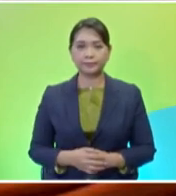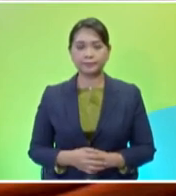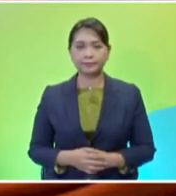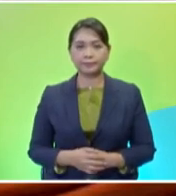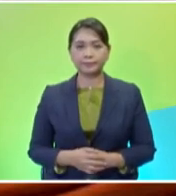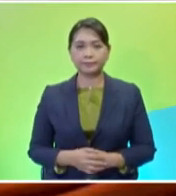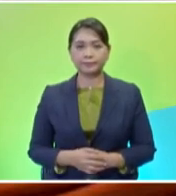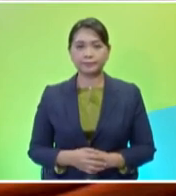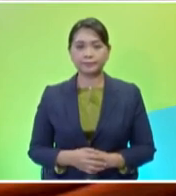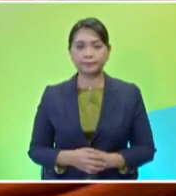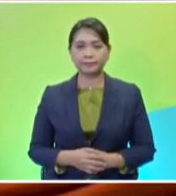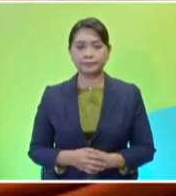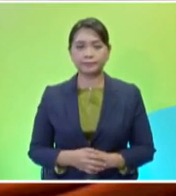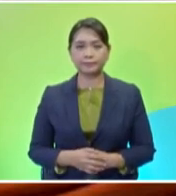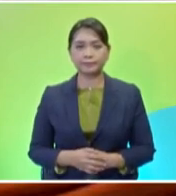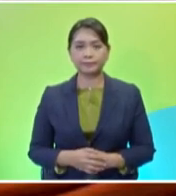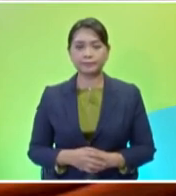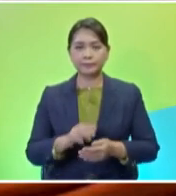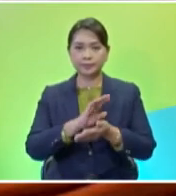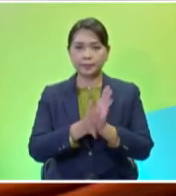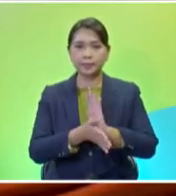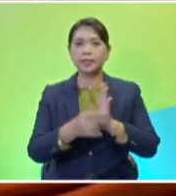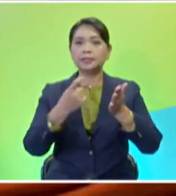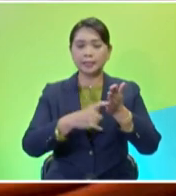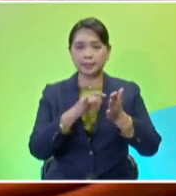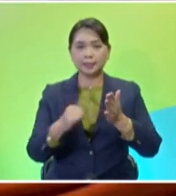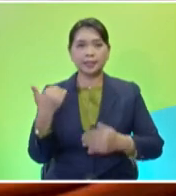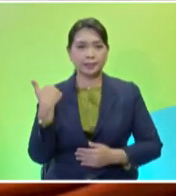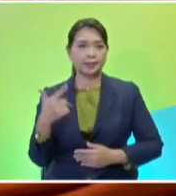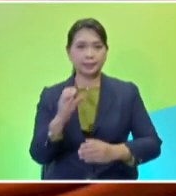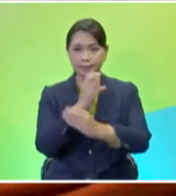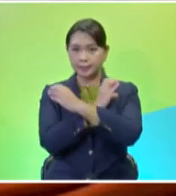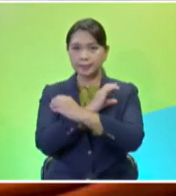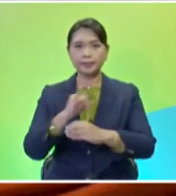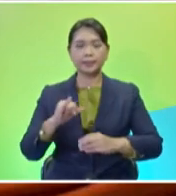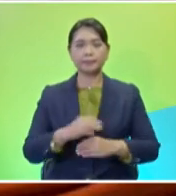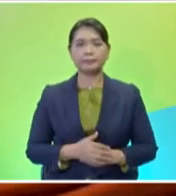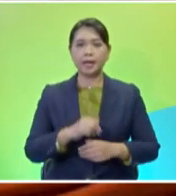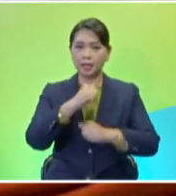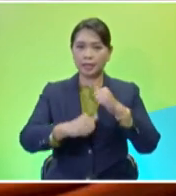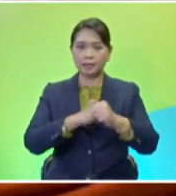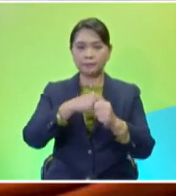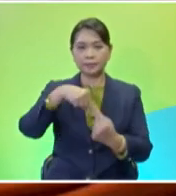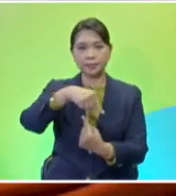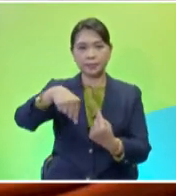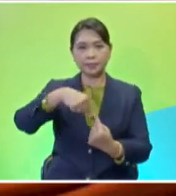sisa makanan enak jadi cintai alam sekitar 5 Wah untuk kumpulan Hore